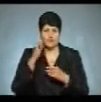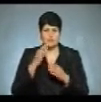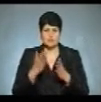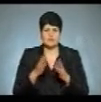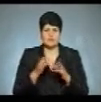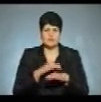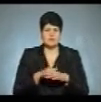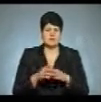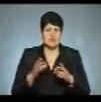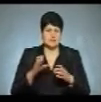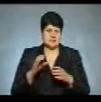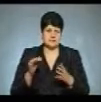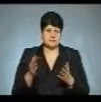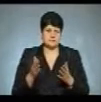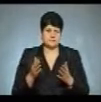певні адреси,